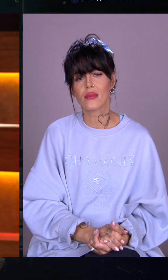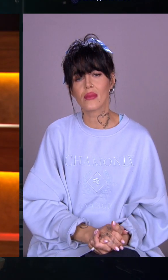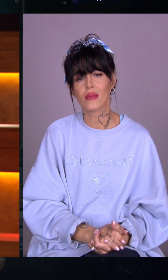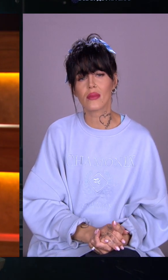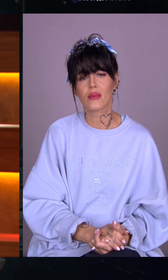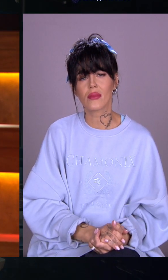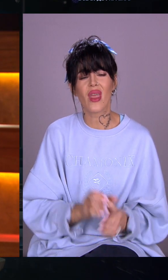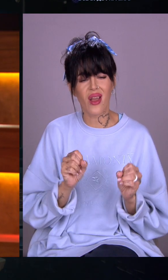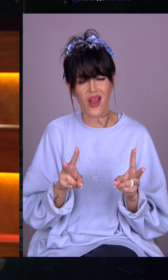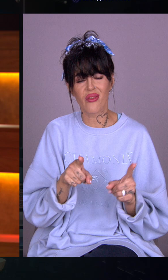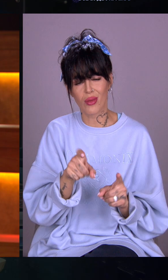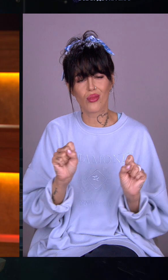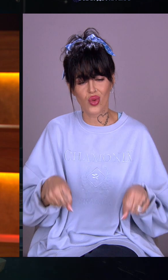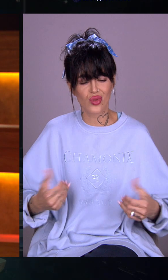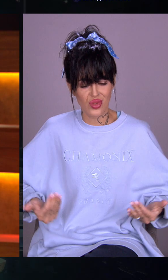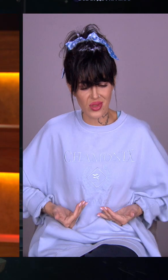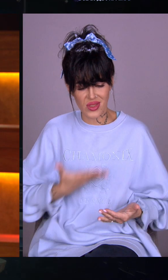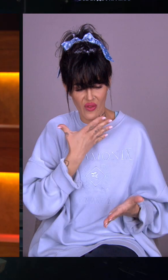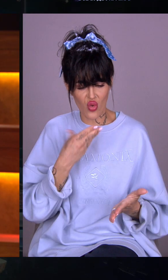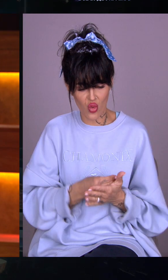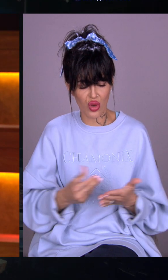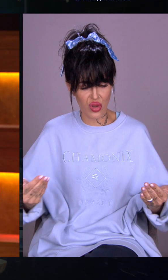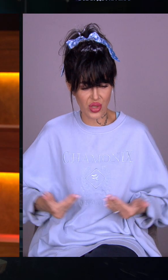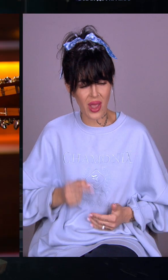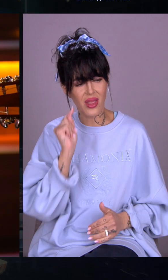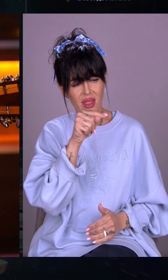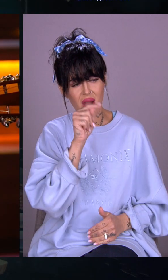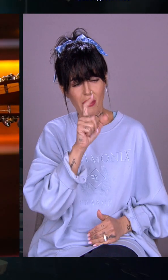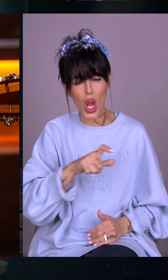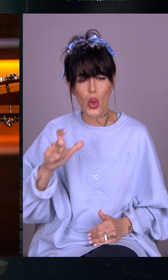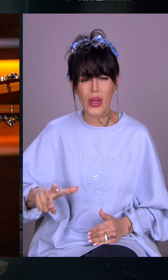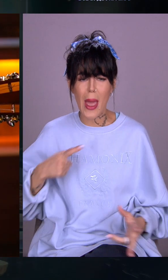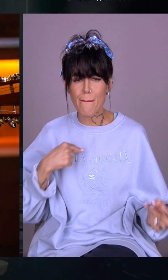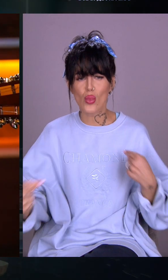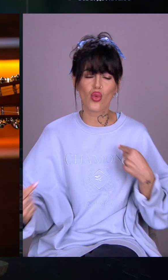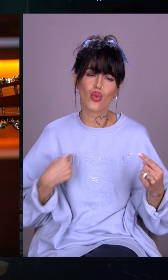Як ви можете жити своє життя? Там же люди мучаються.